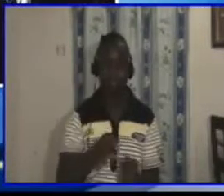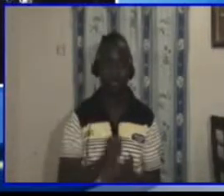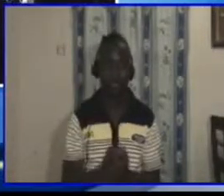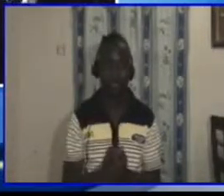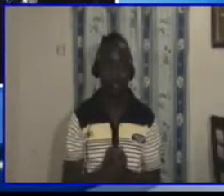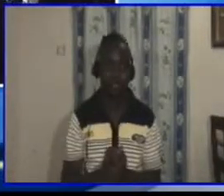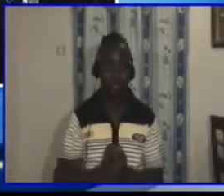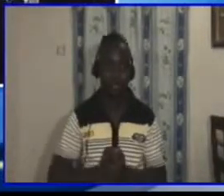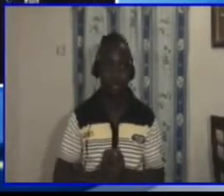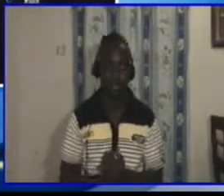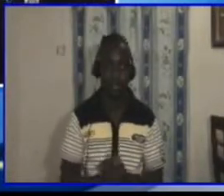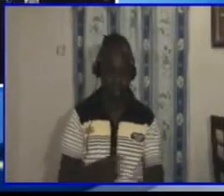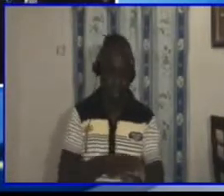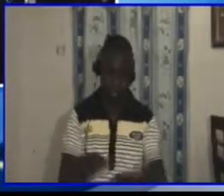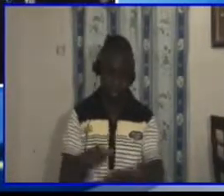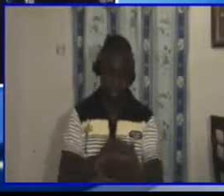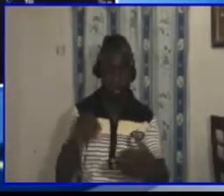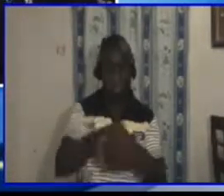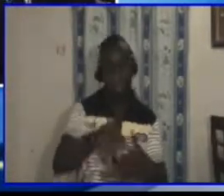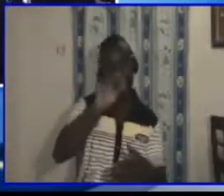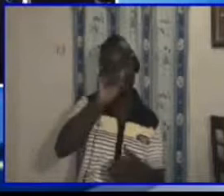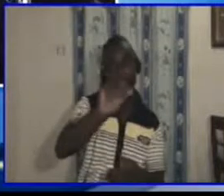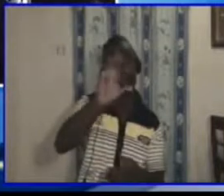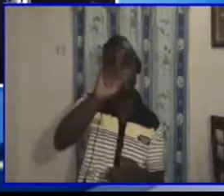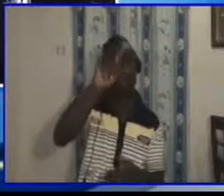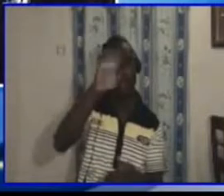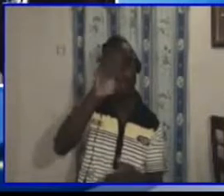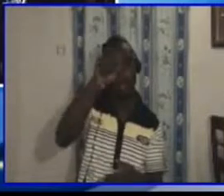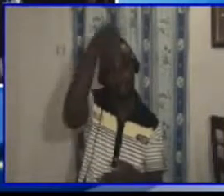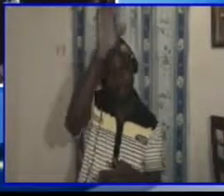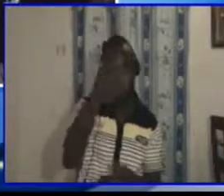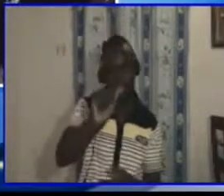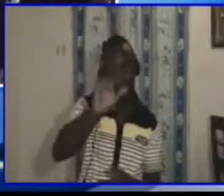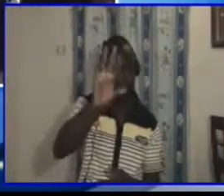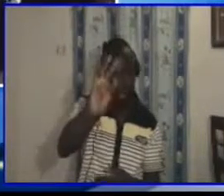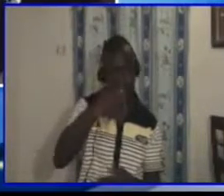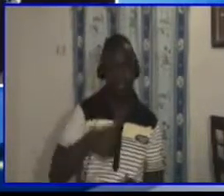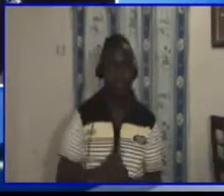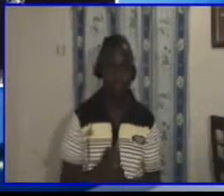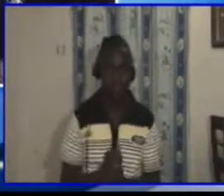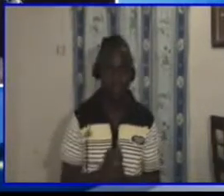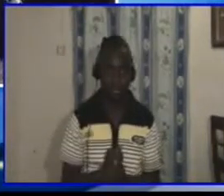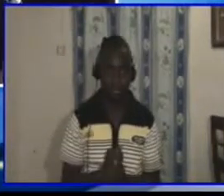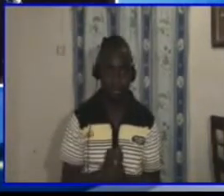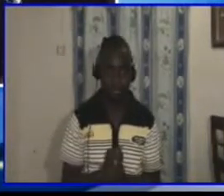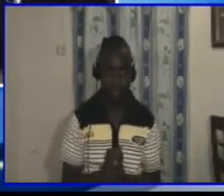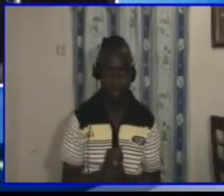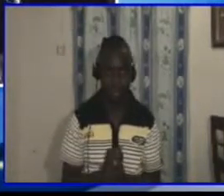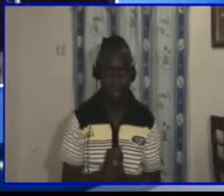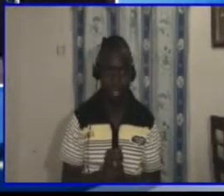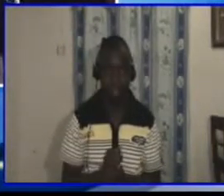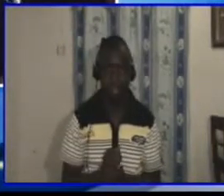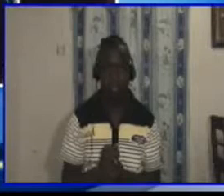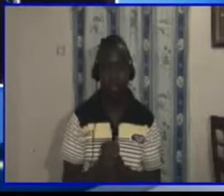siamo stati battezzati del battesimo di giovanni e noi